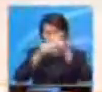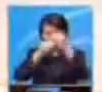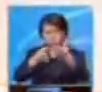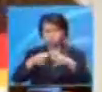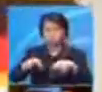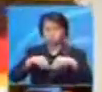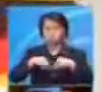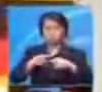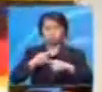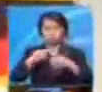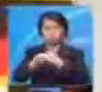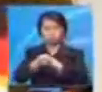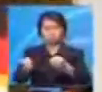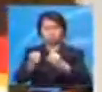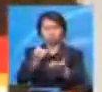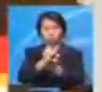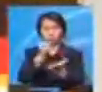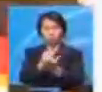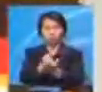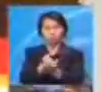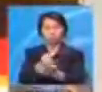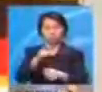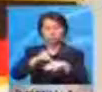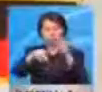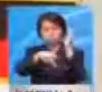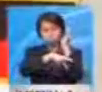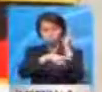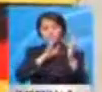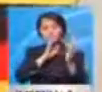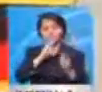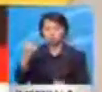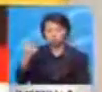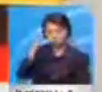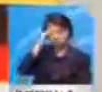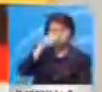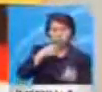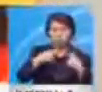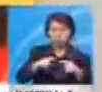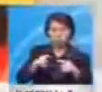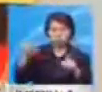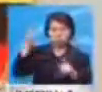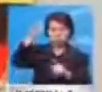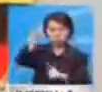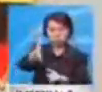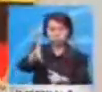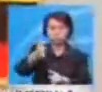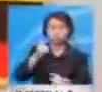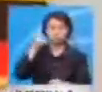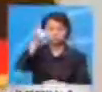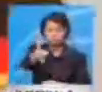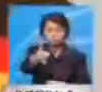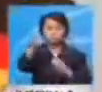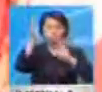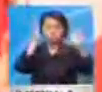diterima daripada pejabat imigresen Thailand di Puket berkata dua lelaki berkenaan sedang menuju ke